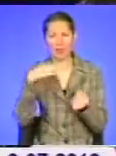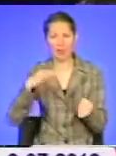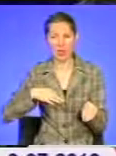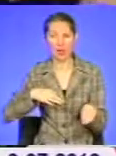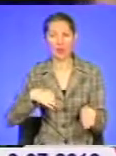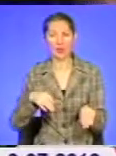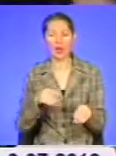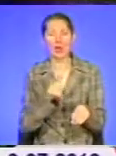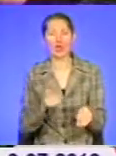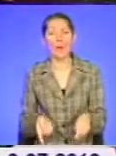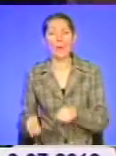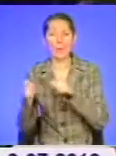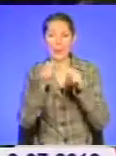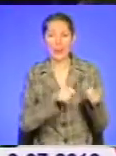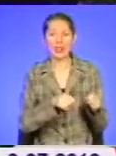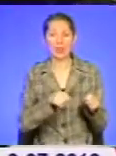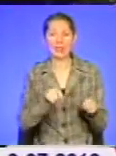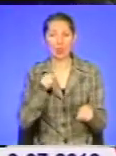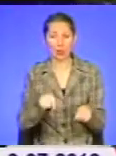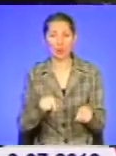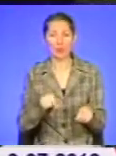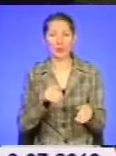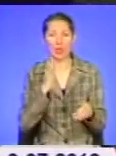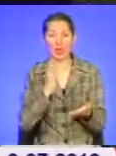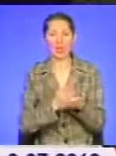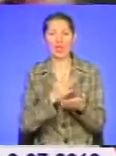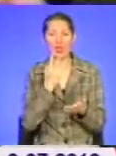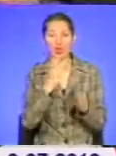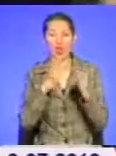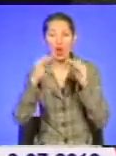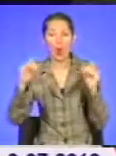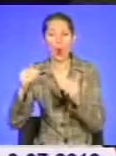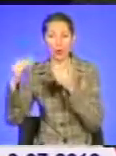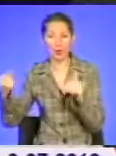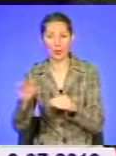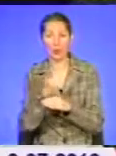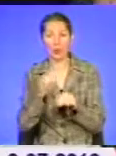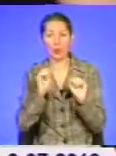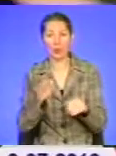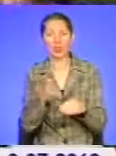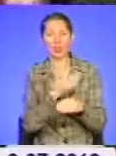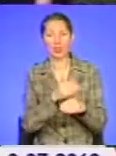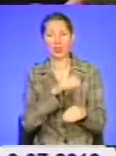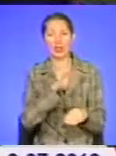і поділено. Якраз можна їх розділити на людей вогню, води, повітря і землі. І